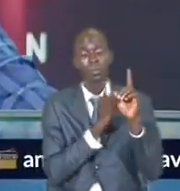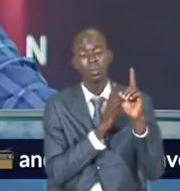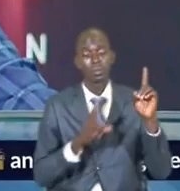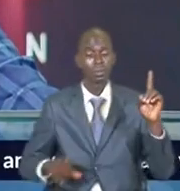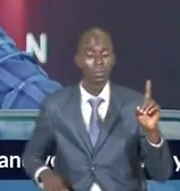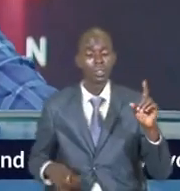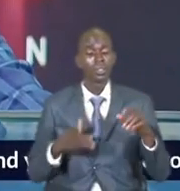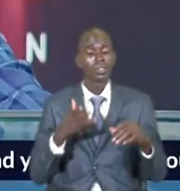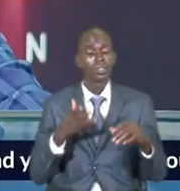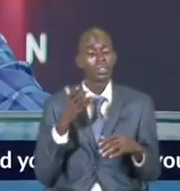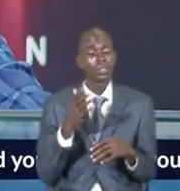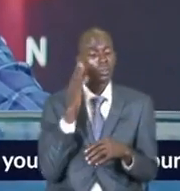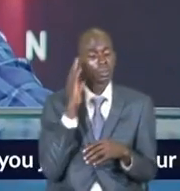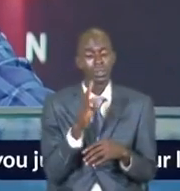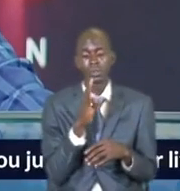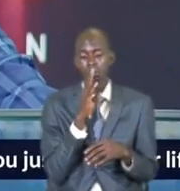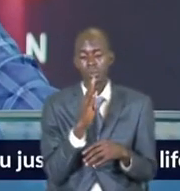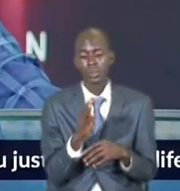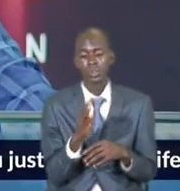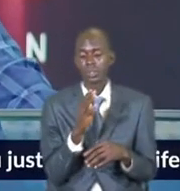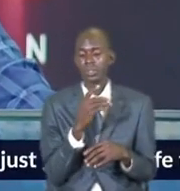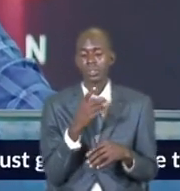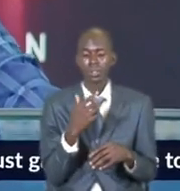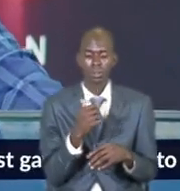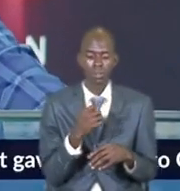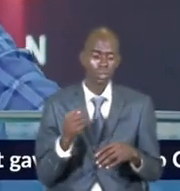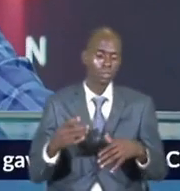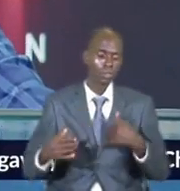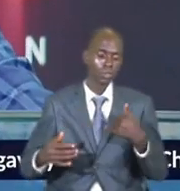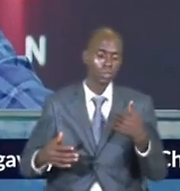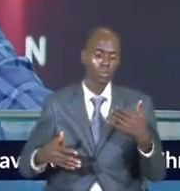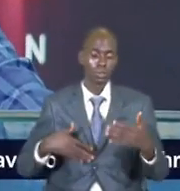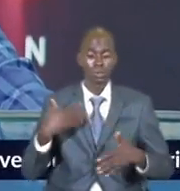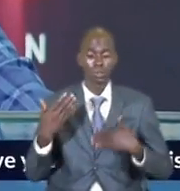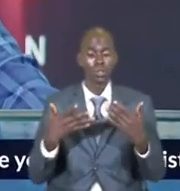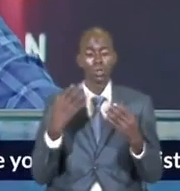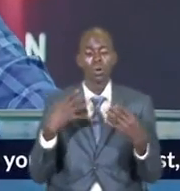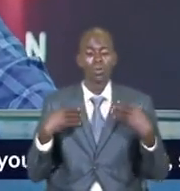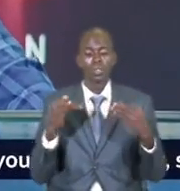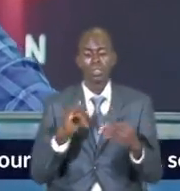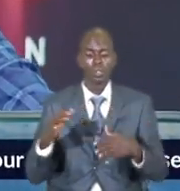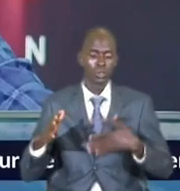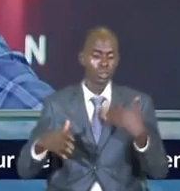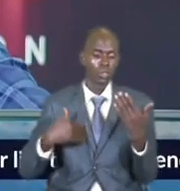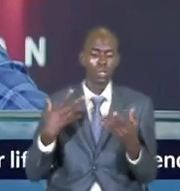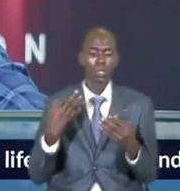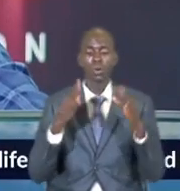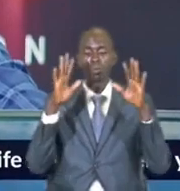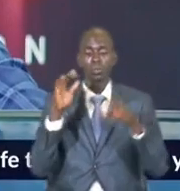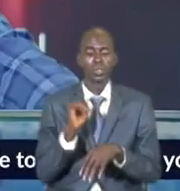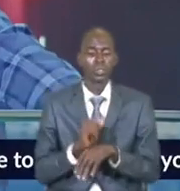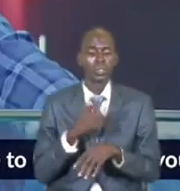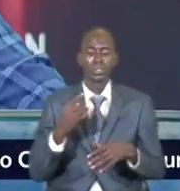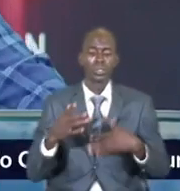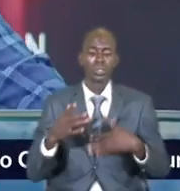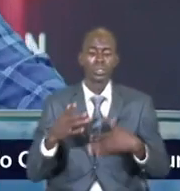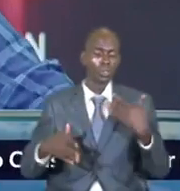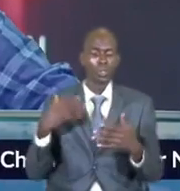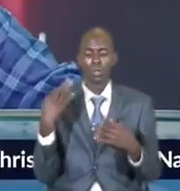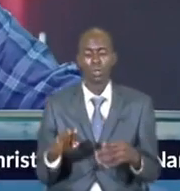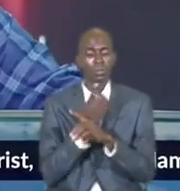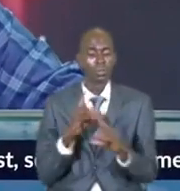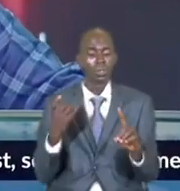a ga-enwe ọṅụ nke ọgwụgwọ nsọ, a ga-enwe ọṅụ nke ọla ebube, a ga-enwe ọṅụ nke